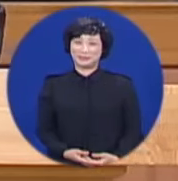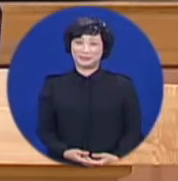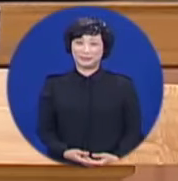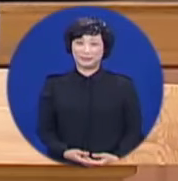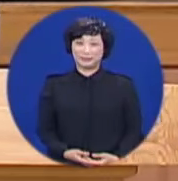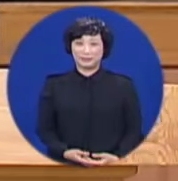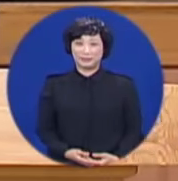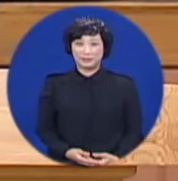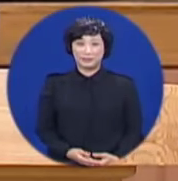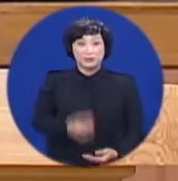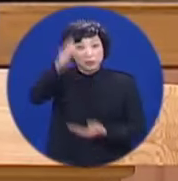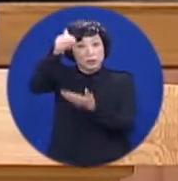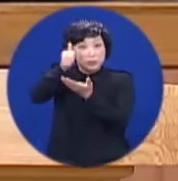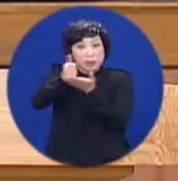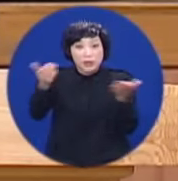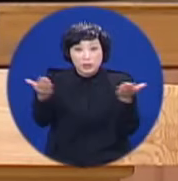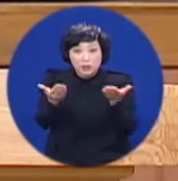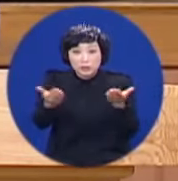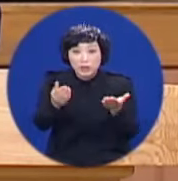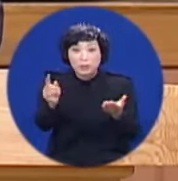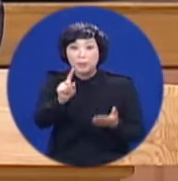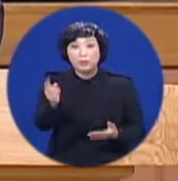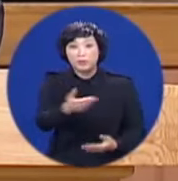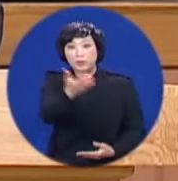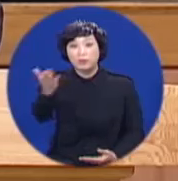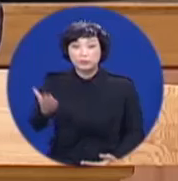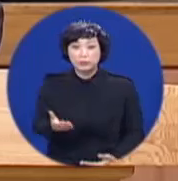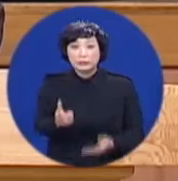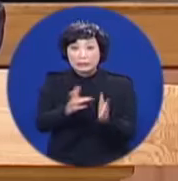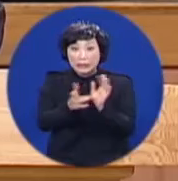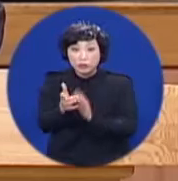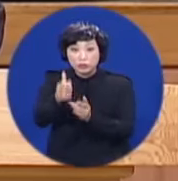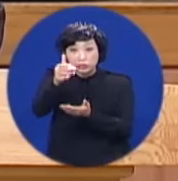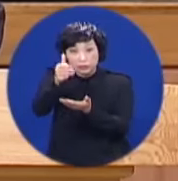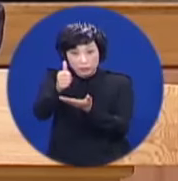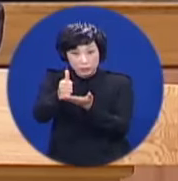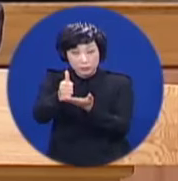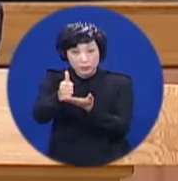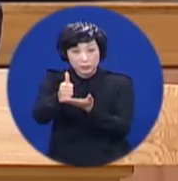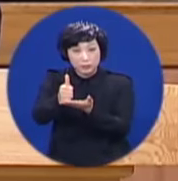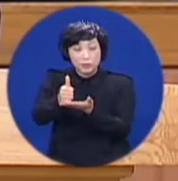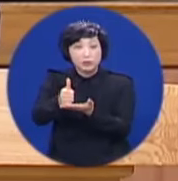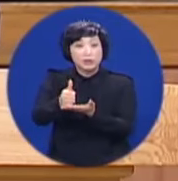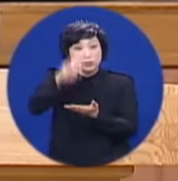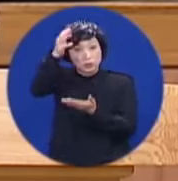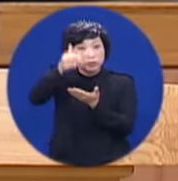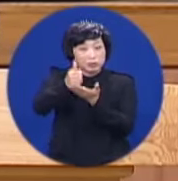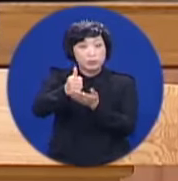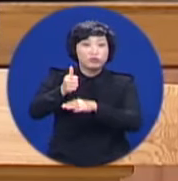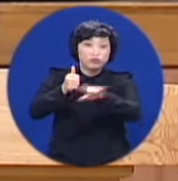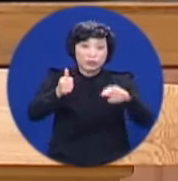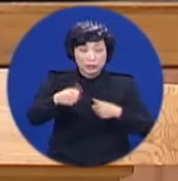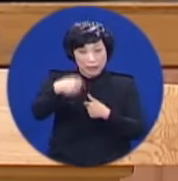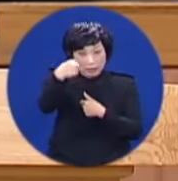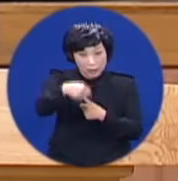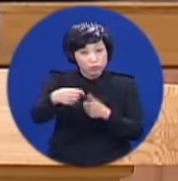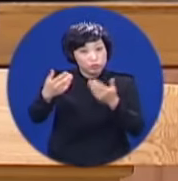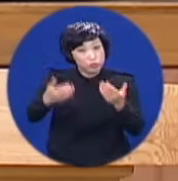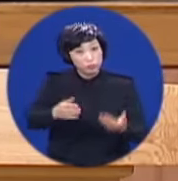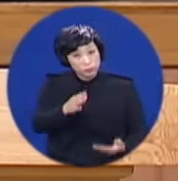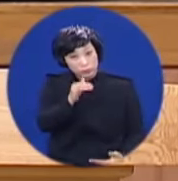이게 성령의 역사는 예수님을 성령께서 우리에게